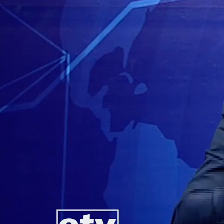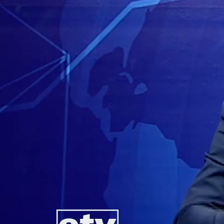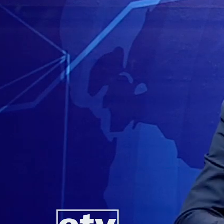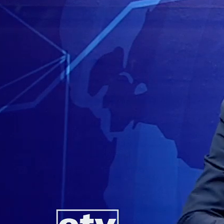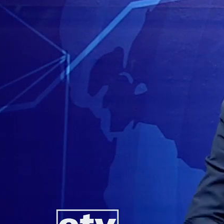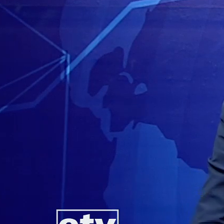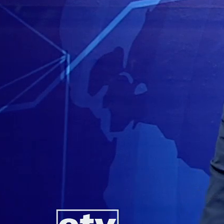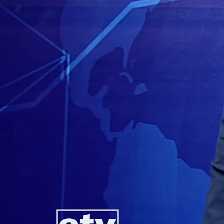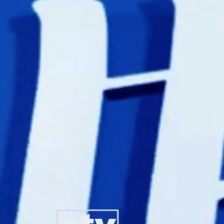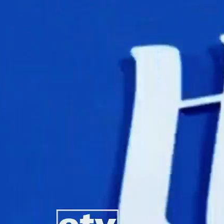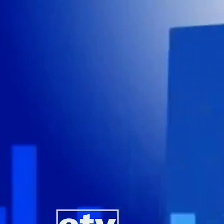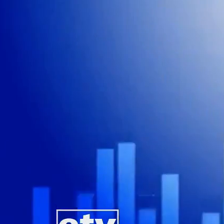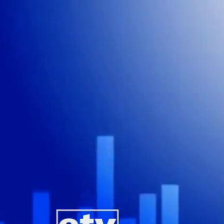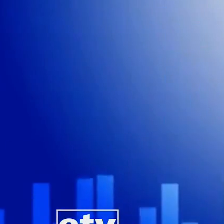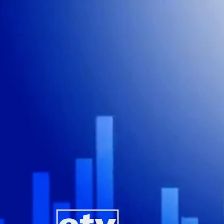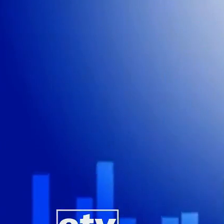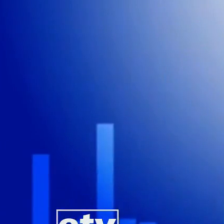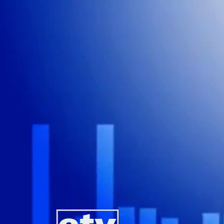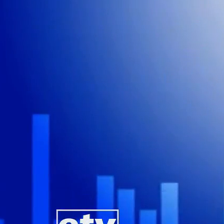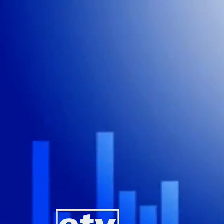ደህና አበቃ መልካም ቆይታ።